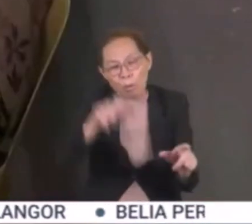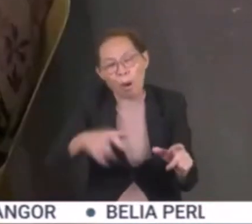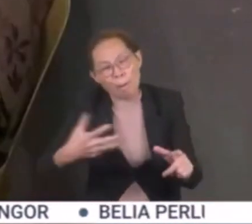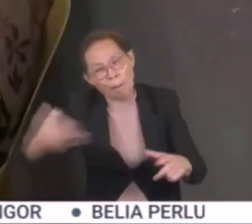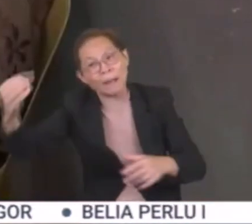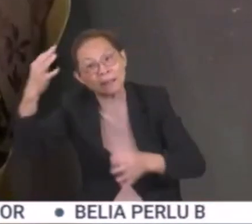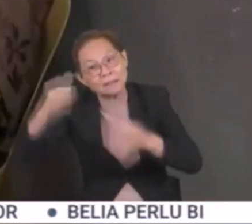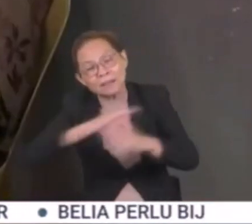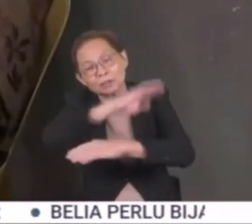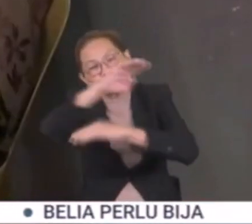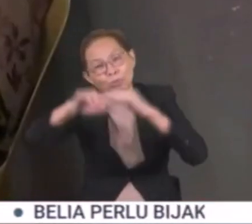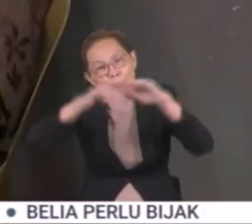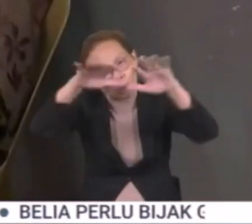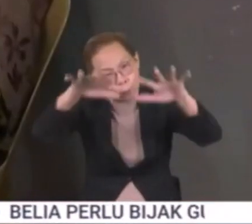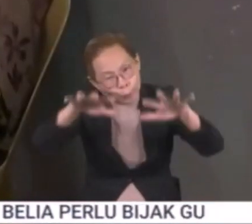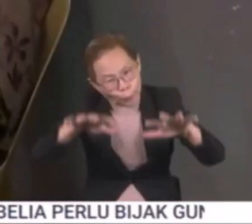pulih sepenuhnya